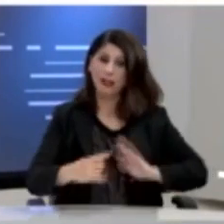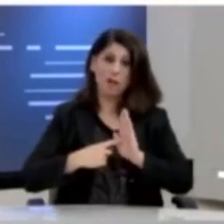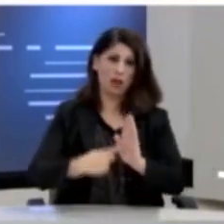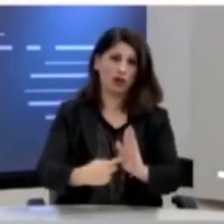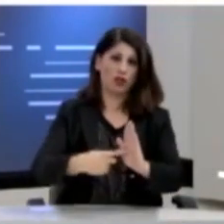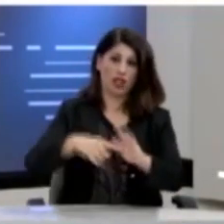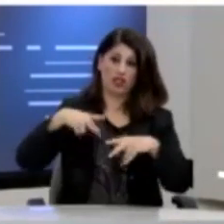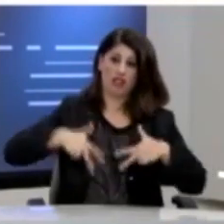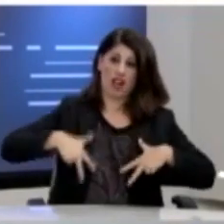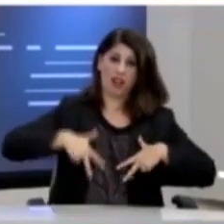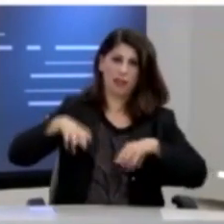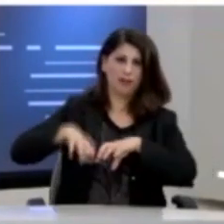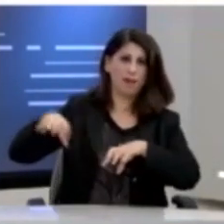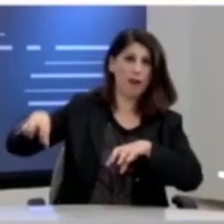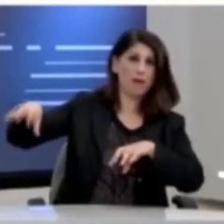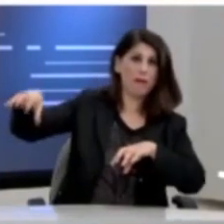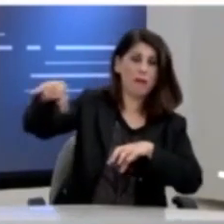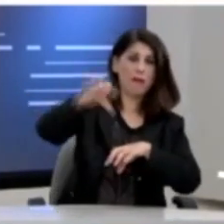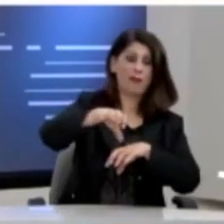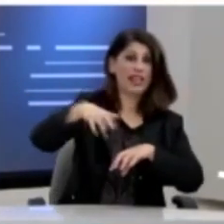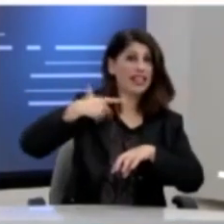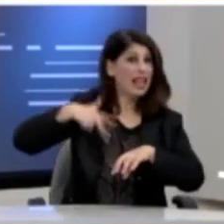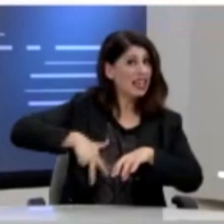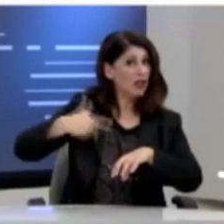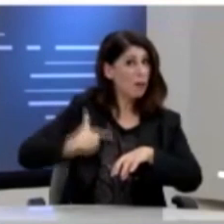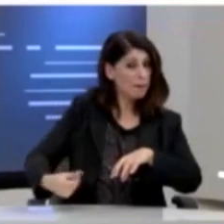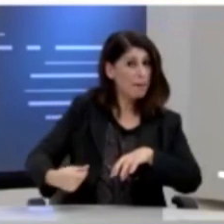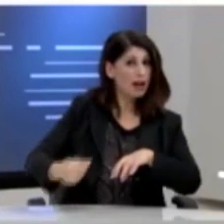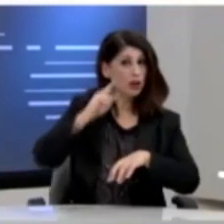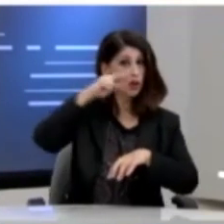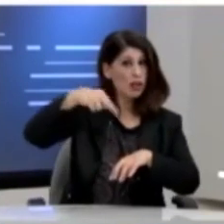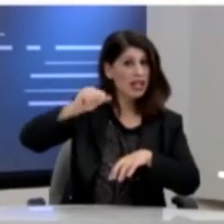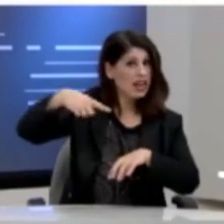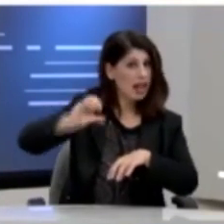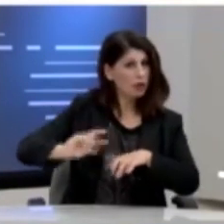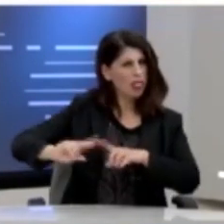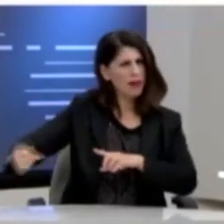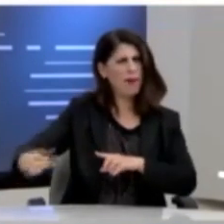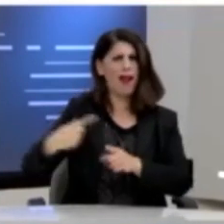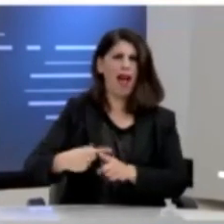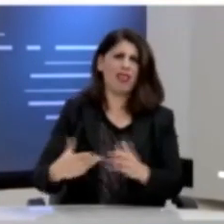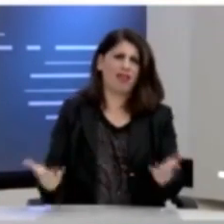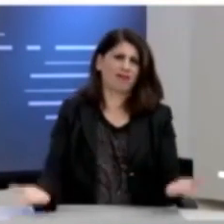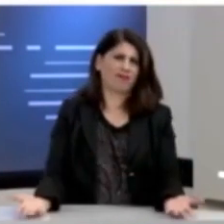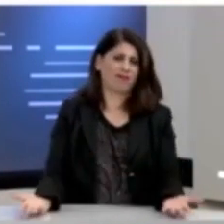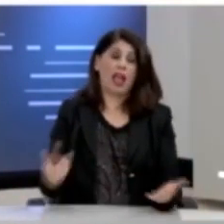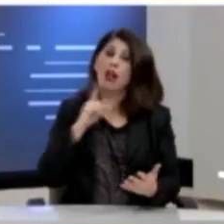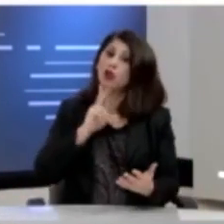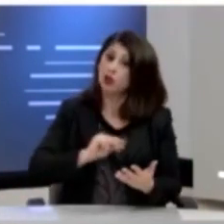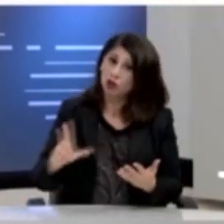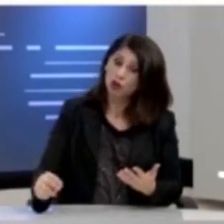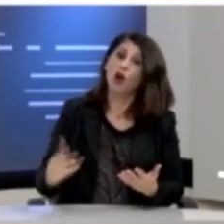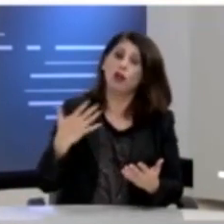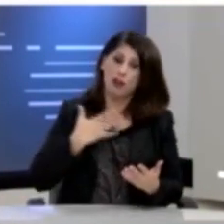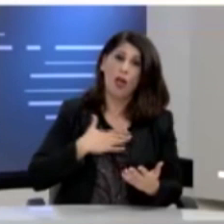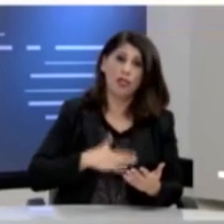σε αυτές τις χώρες μάλιστα. Για χώρα μέλος του ΝΑΤΟ δίπλα στην Ελλάδα. Το ίδιο βέβαια αντίστοιχα επιδιώκει από